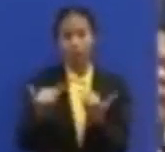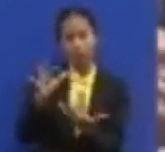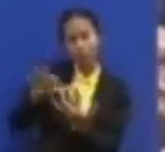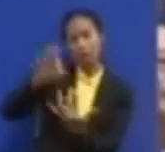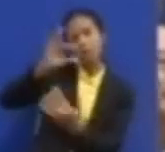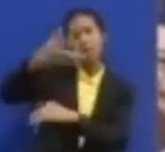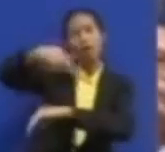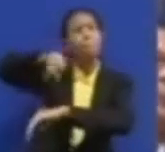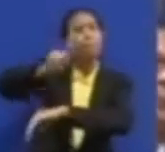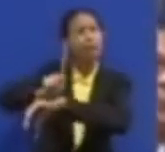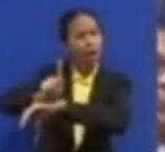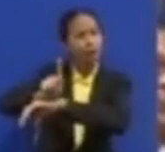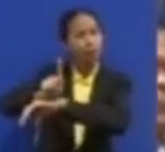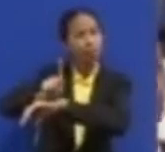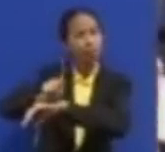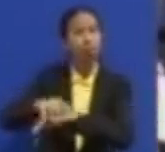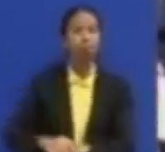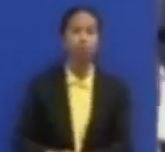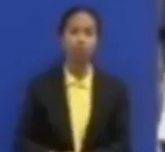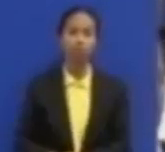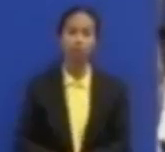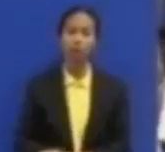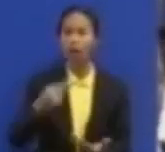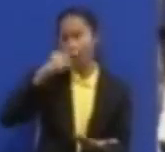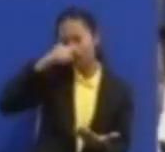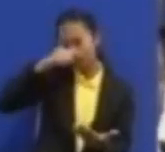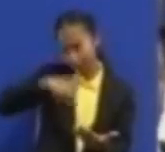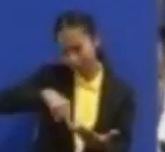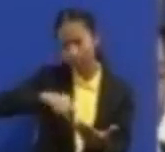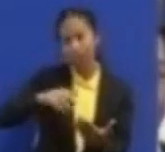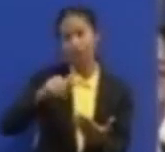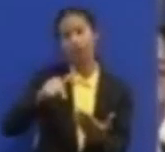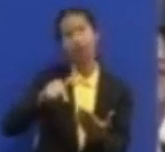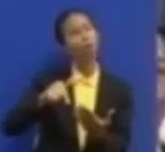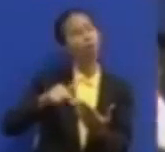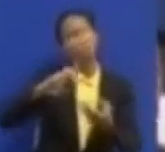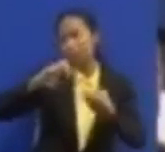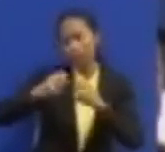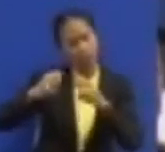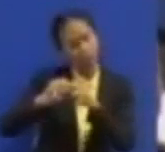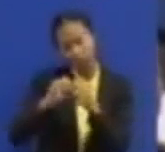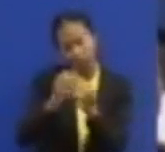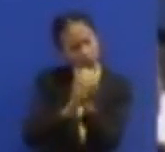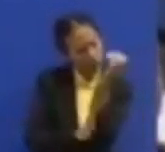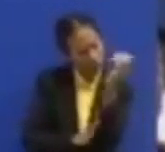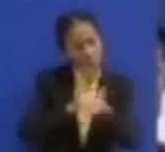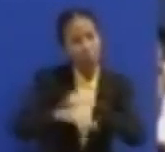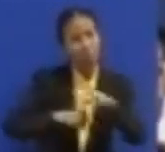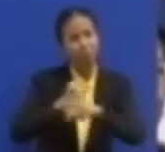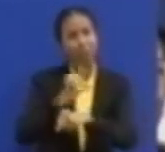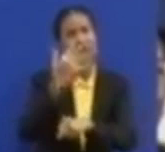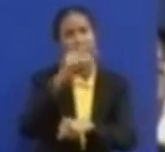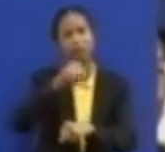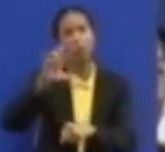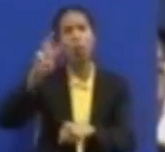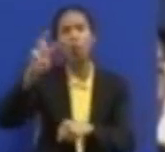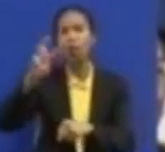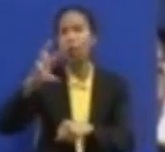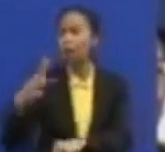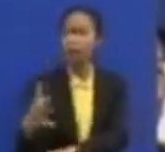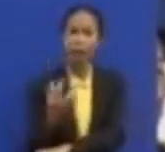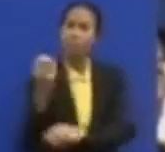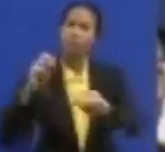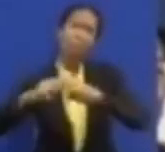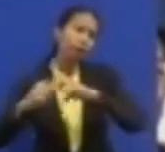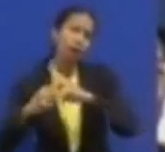รนั้นเมืองไทยมันผ่านวิกฤตการณ์มา 5-6 ปีครับเลิกได้หรือยังครับเกมการเมืองนัดห